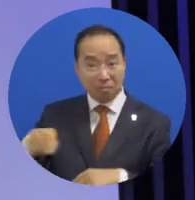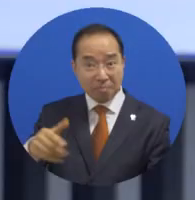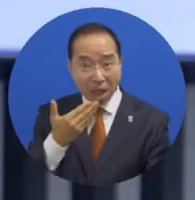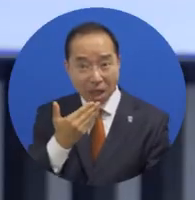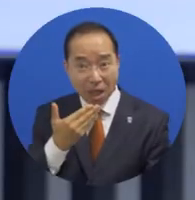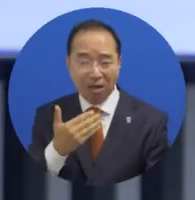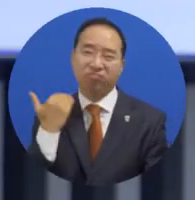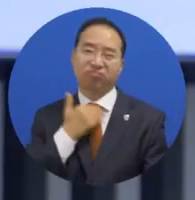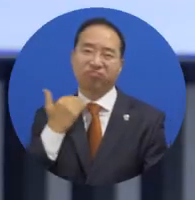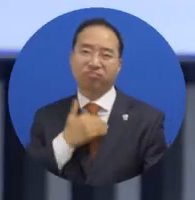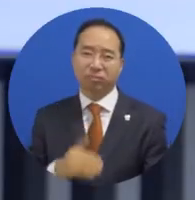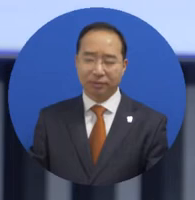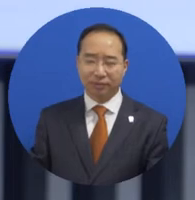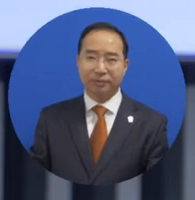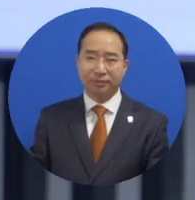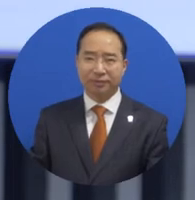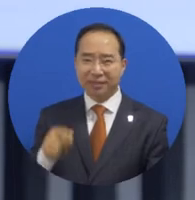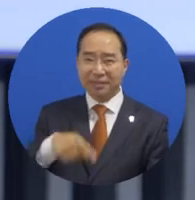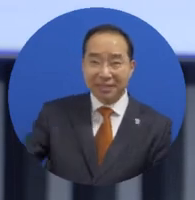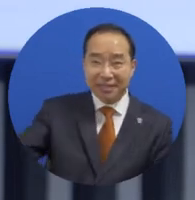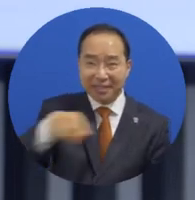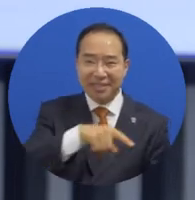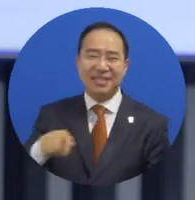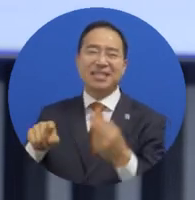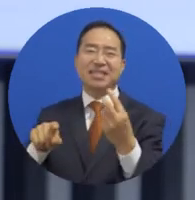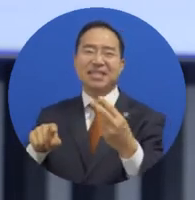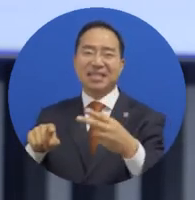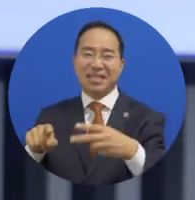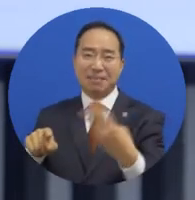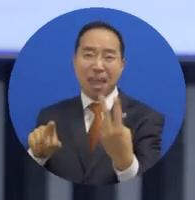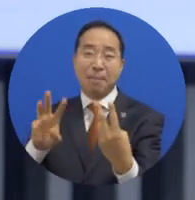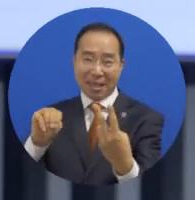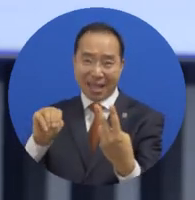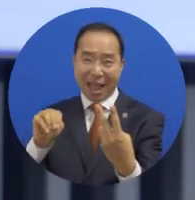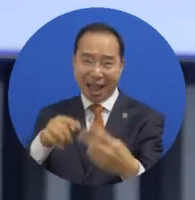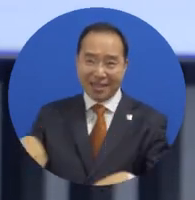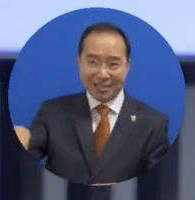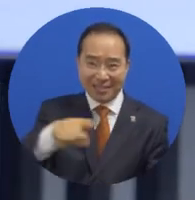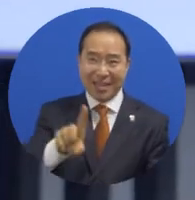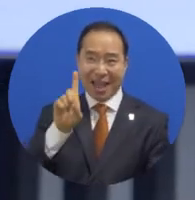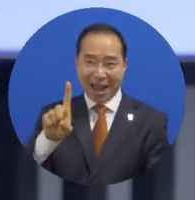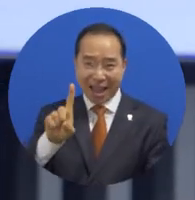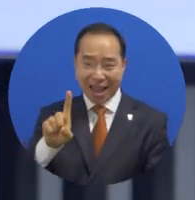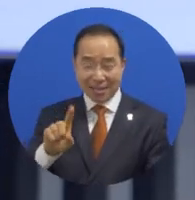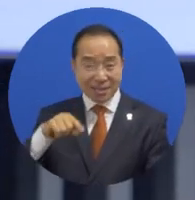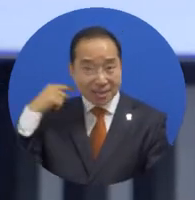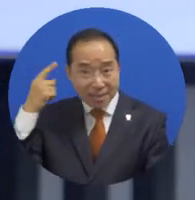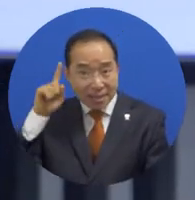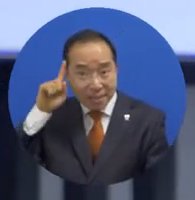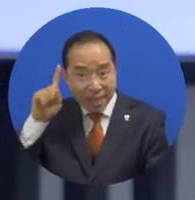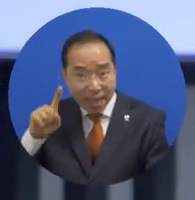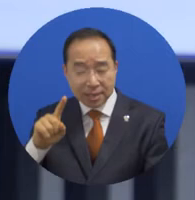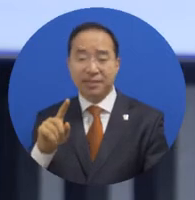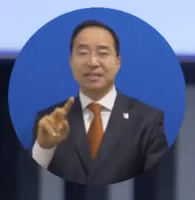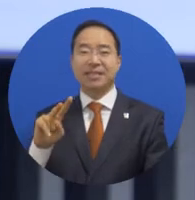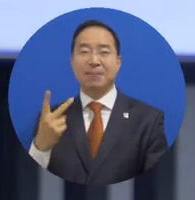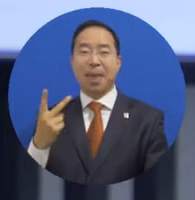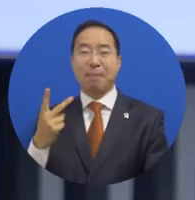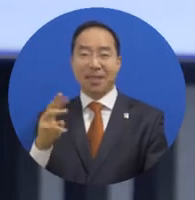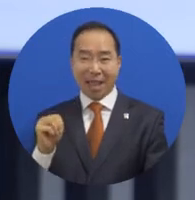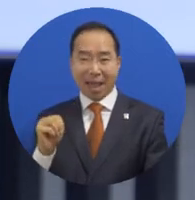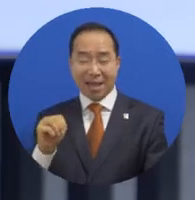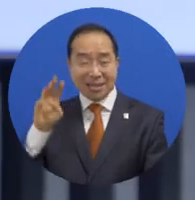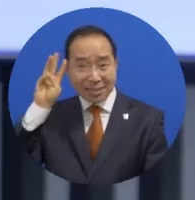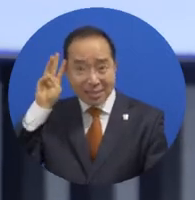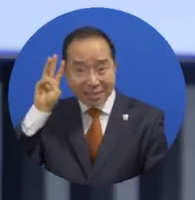있겠어요. 그날은 200m짜리 한 바퀴, 그 다음날 나가서 두 바퀴, 그 다음날 나가서 세 바퀴 이렇게